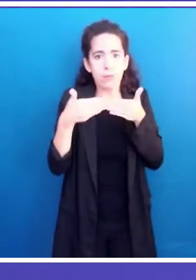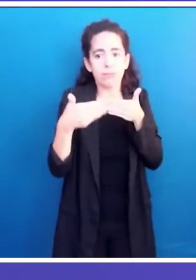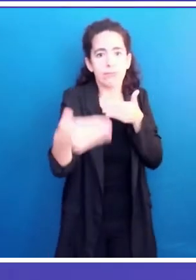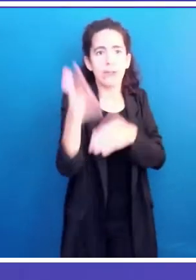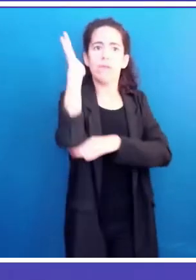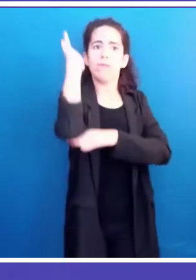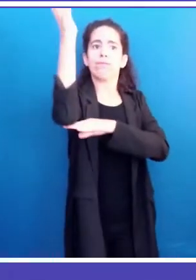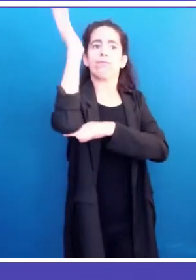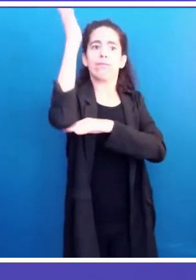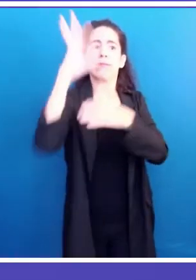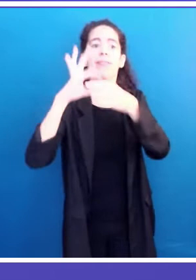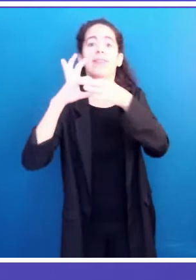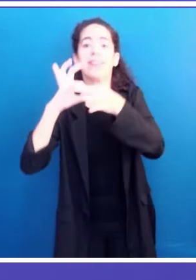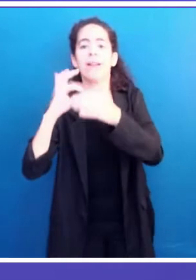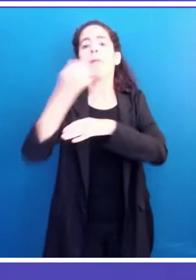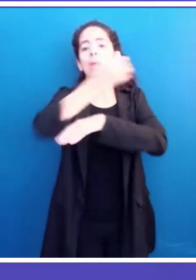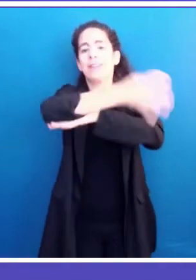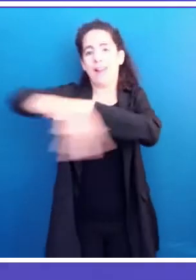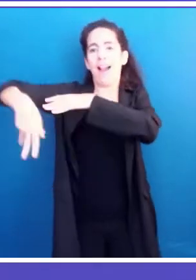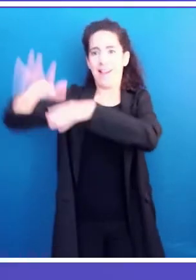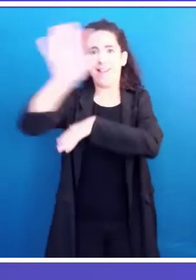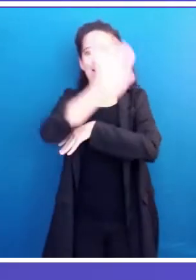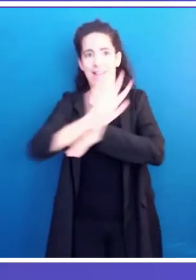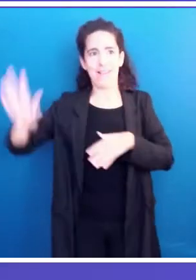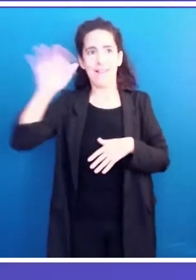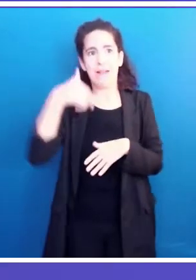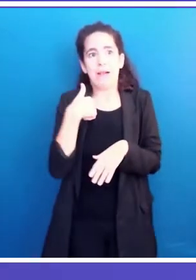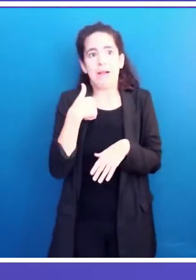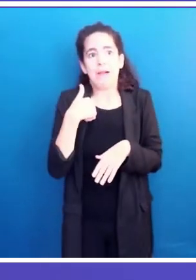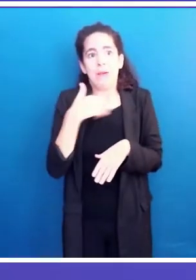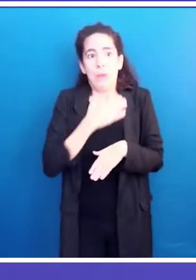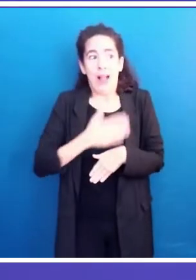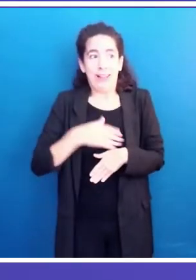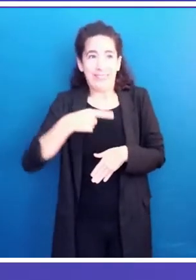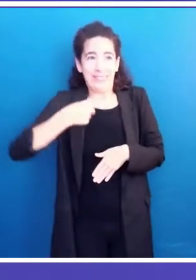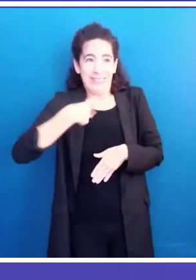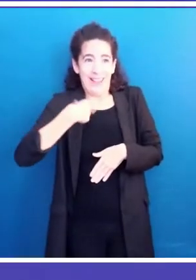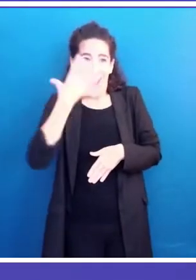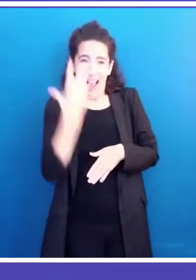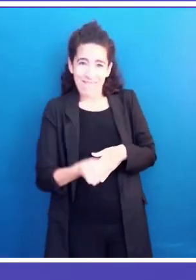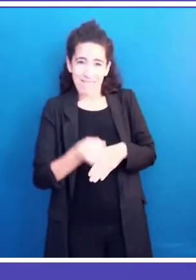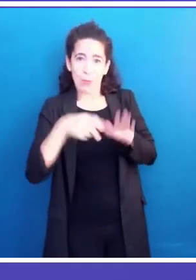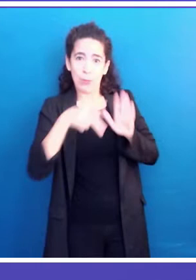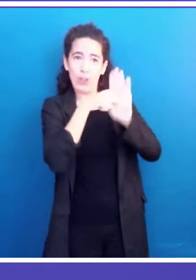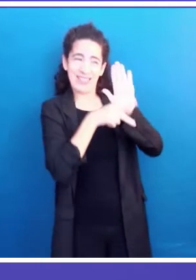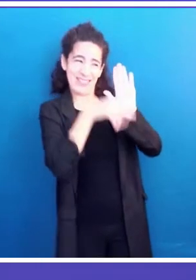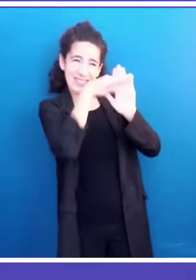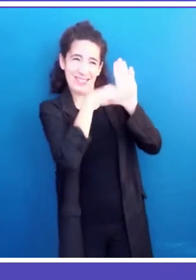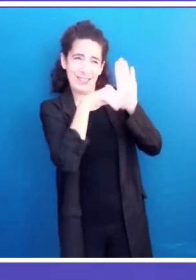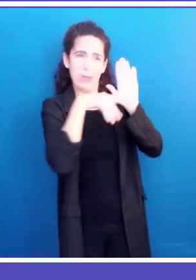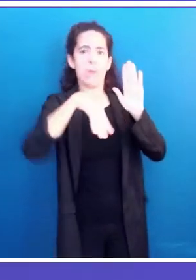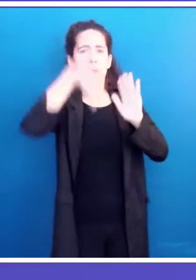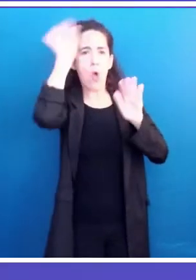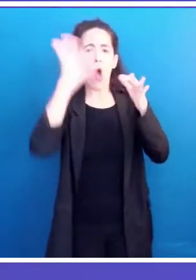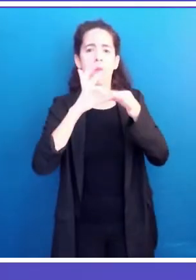تابعة لمؤتمر المناطق الطرفية لضمان مساواة